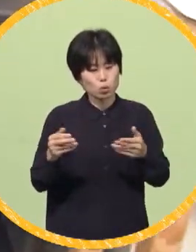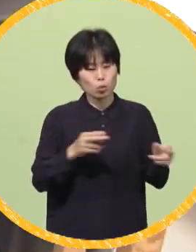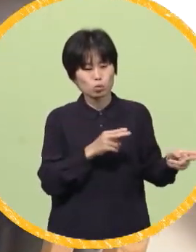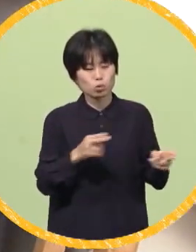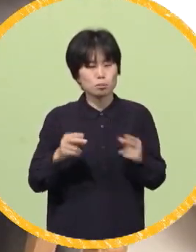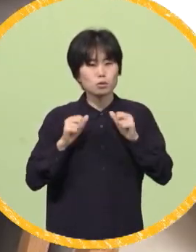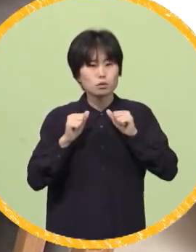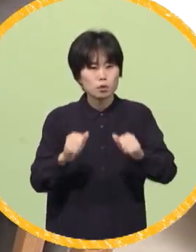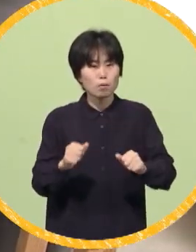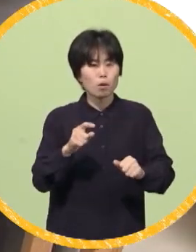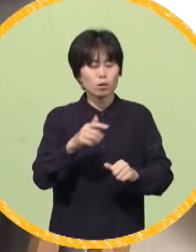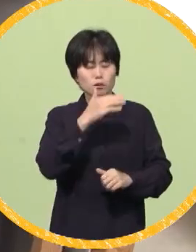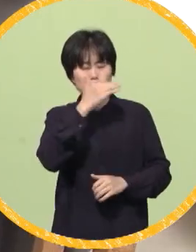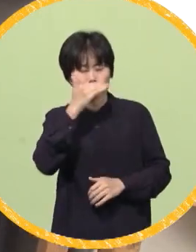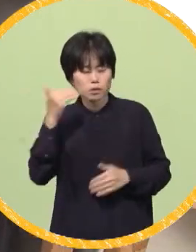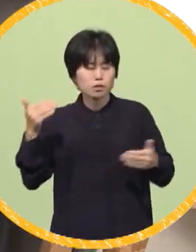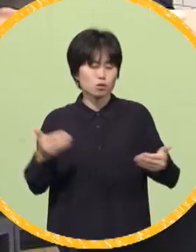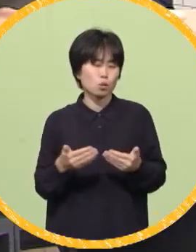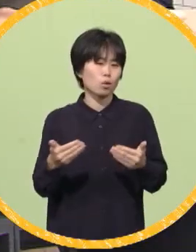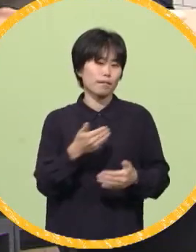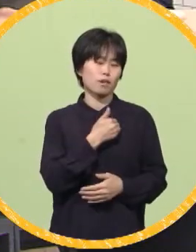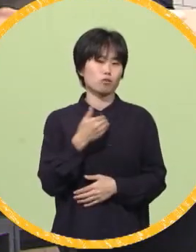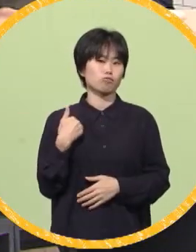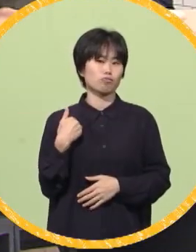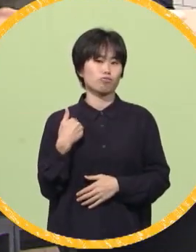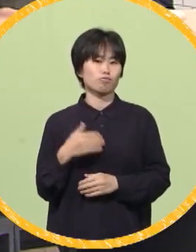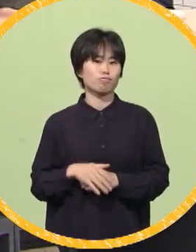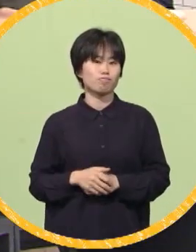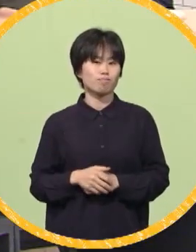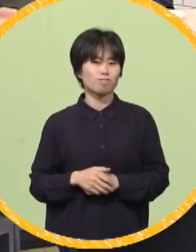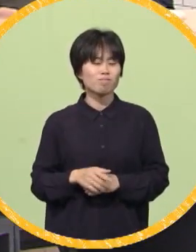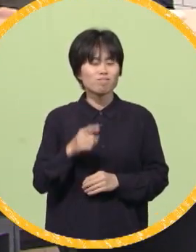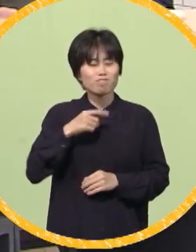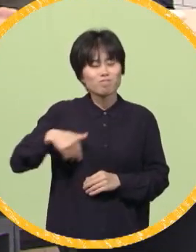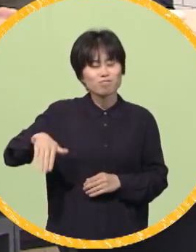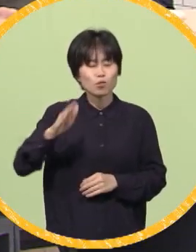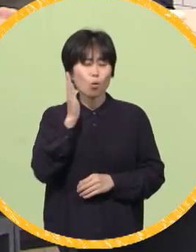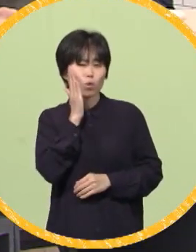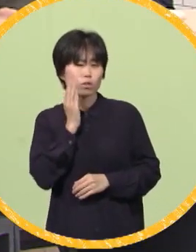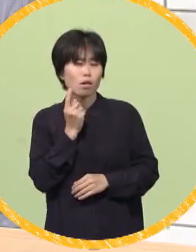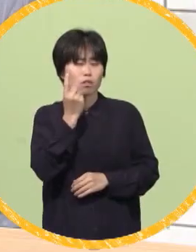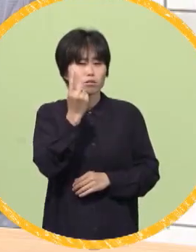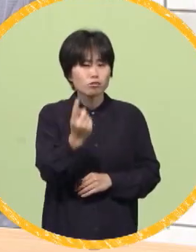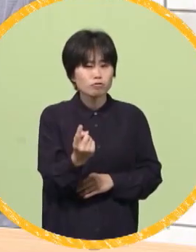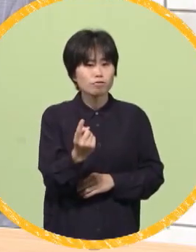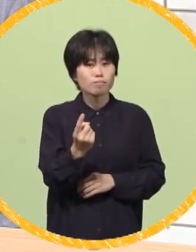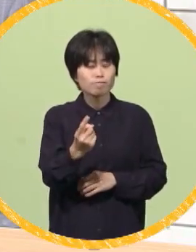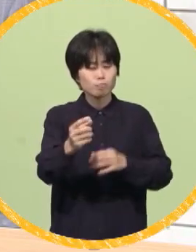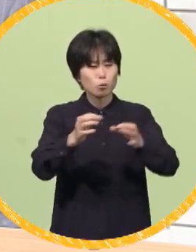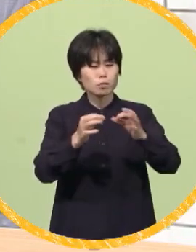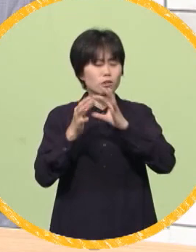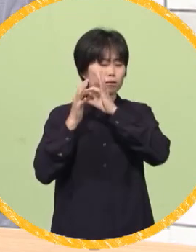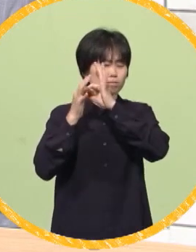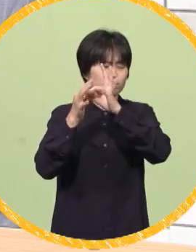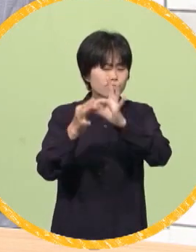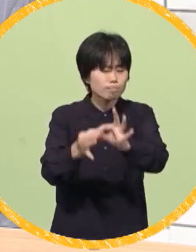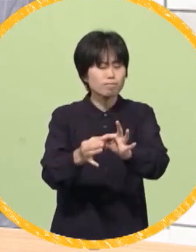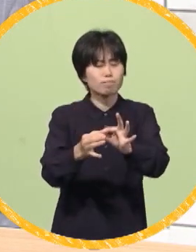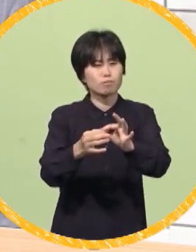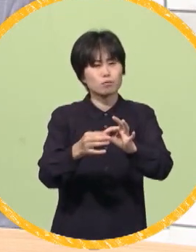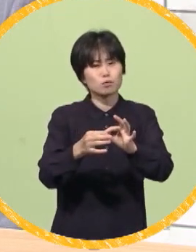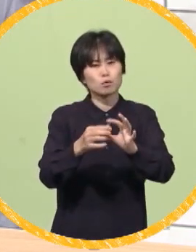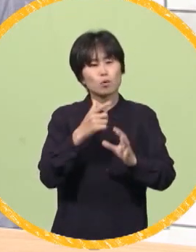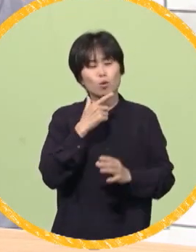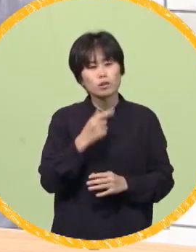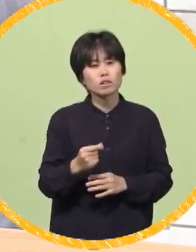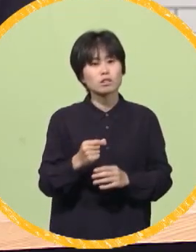ば、うん、これだけ立派な仕事ができるという、うん ね、私たちも美味しいから行くっていうことで、うん、実はこういうお店ずっと続いてほしいから支えることにも